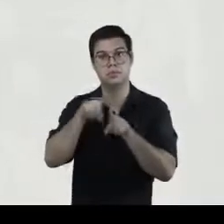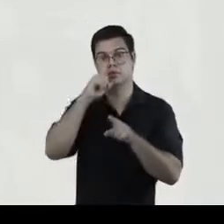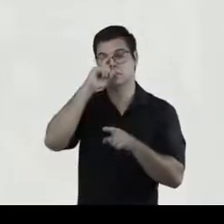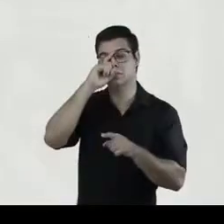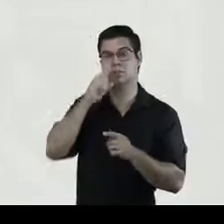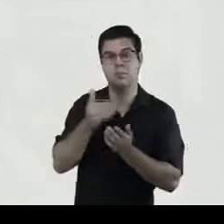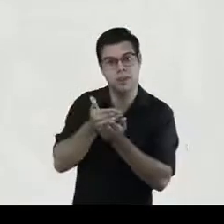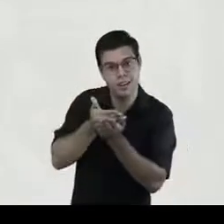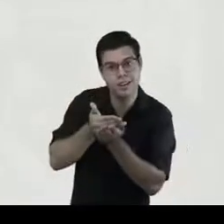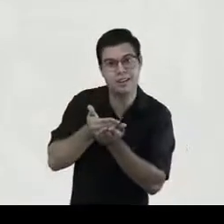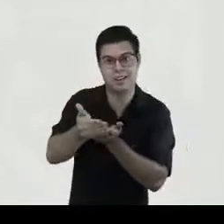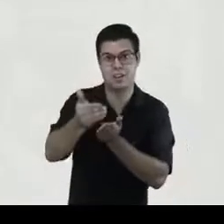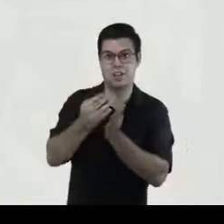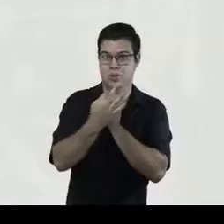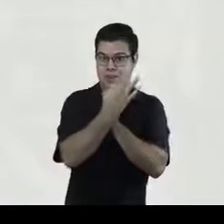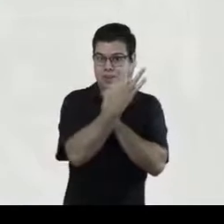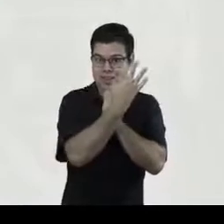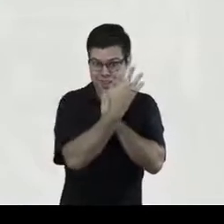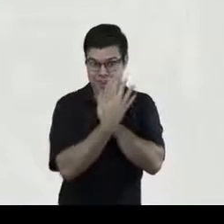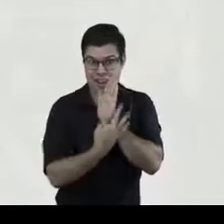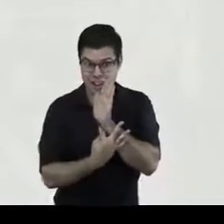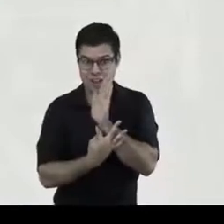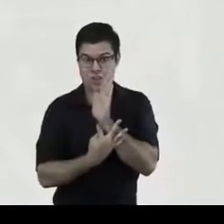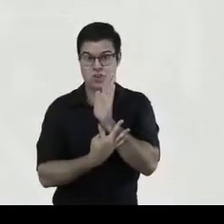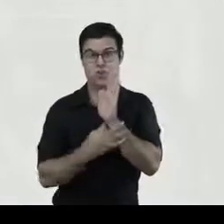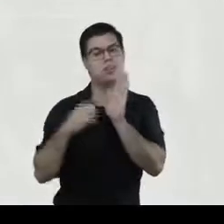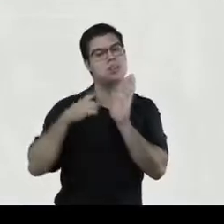comme dans tous les autres exemplaires. Suivante.